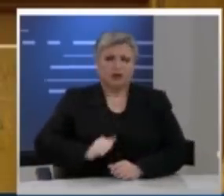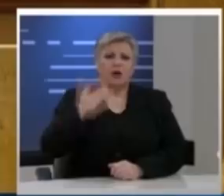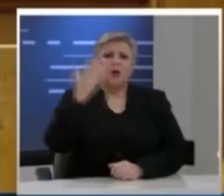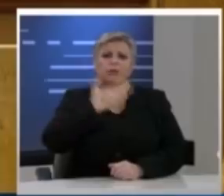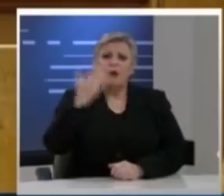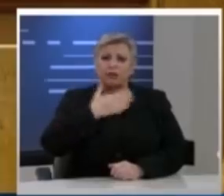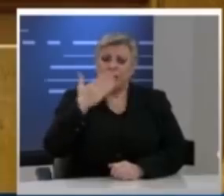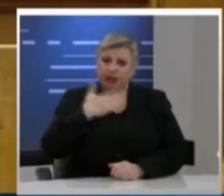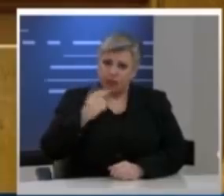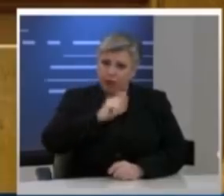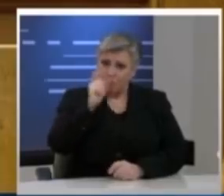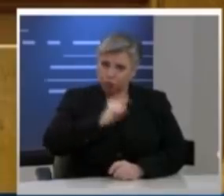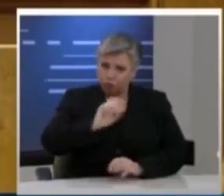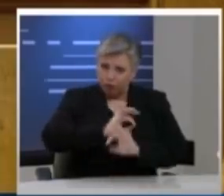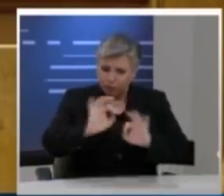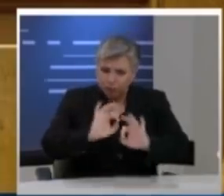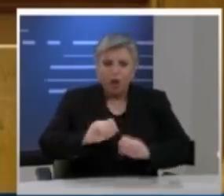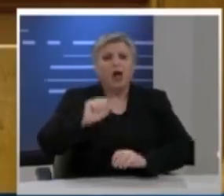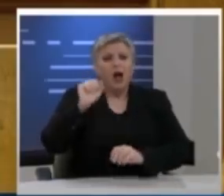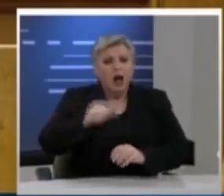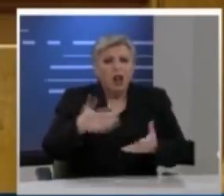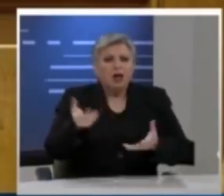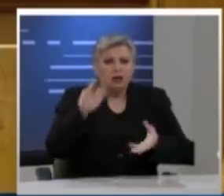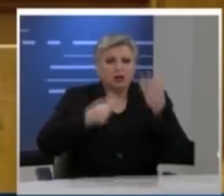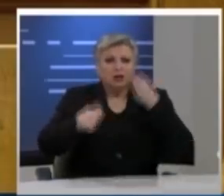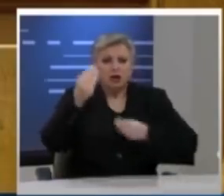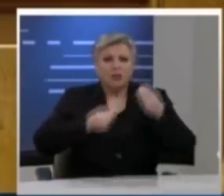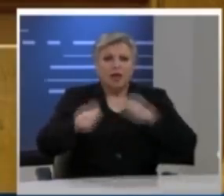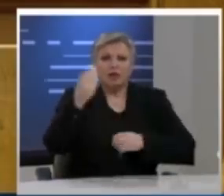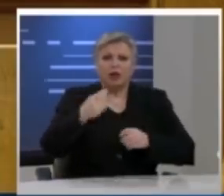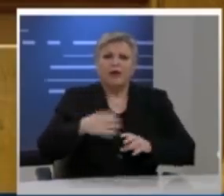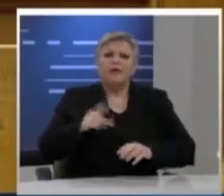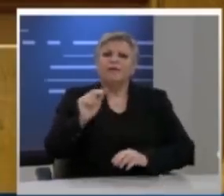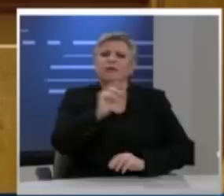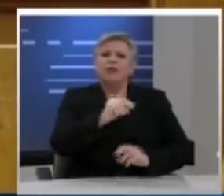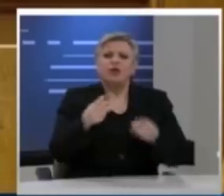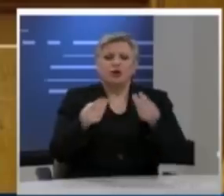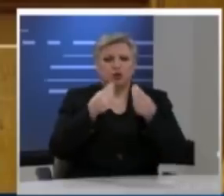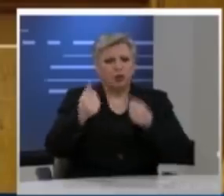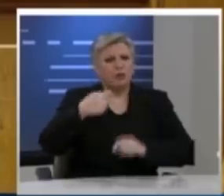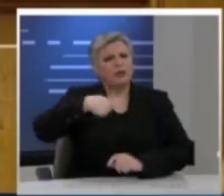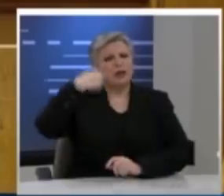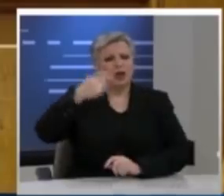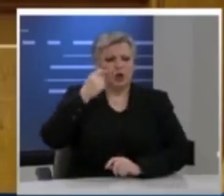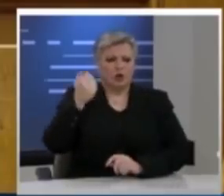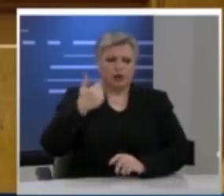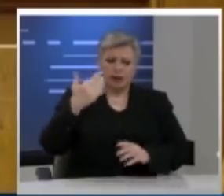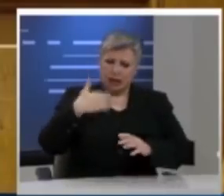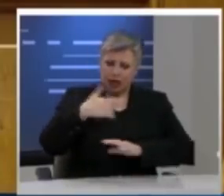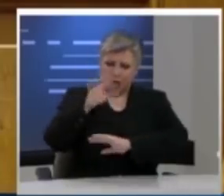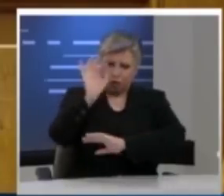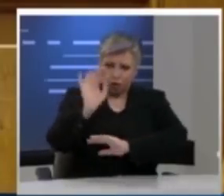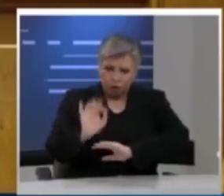μάθουν οι γονείς θέλουν να βλέπουν τα παιδιά τους να προοδεύουν να θέτουν στόχους για να τους